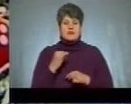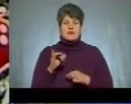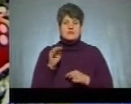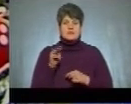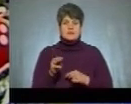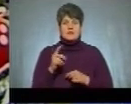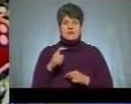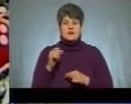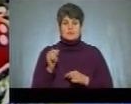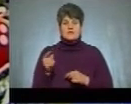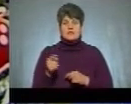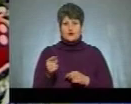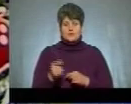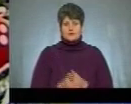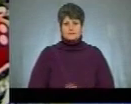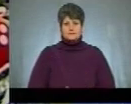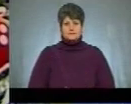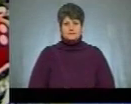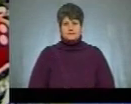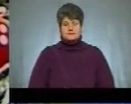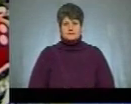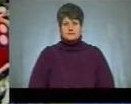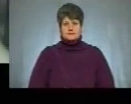Тернополі. Детальніше у сюжеті Любові Гадомської.